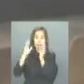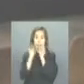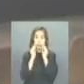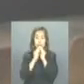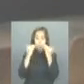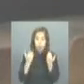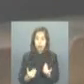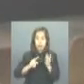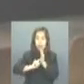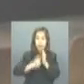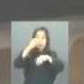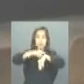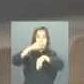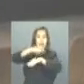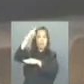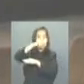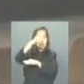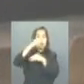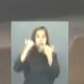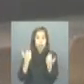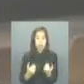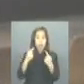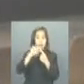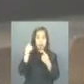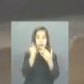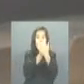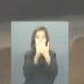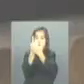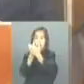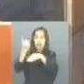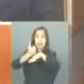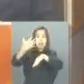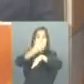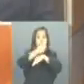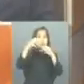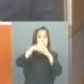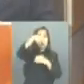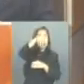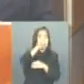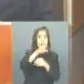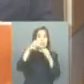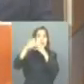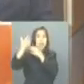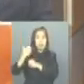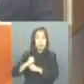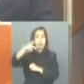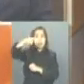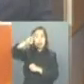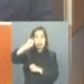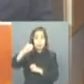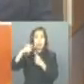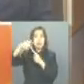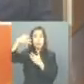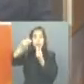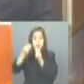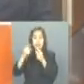ในเวลา13นาฬิกาค่ะซึ่งในวันนี้มีตัวแทนจาก4พรรคการเมืองก็คือพรรคเพื่อไทยประชาธิปัตย์มาตุภูมิและก็แทนคุณแผ่นดินจะ